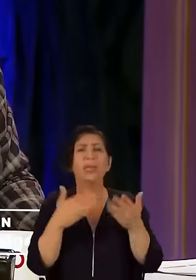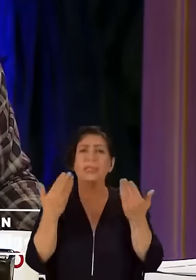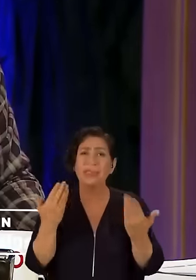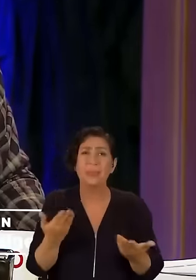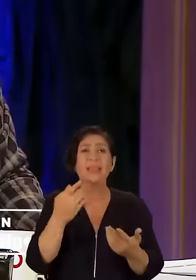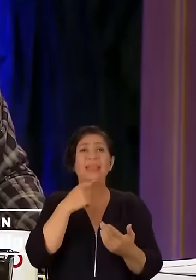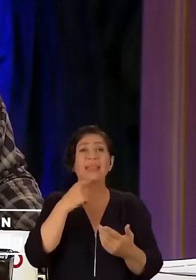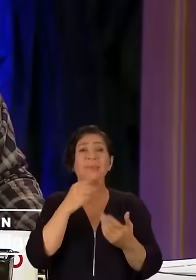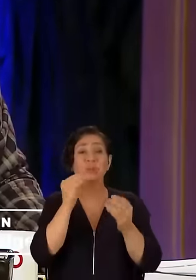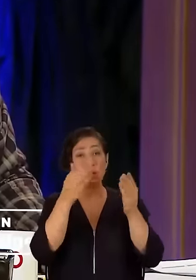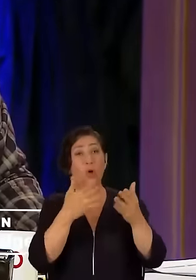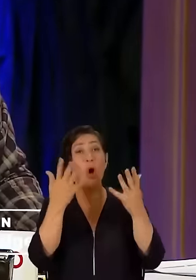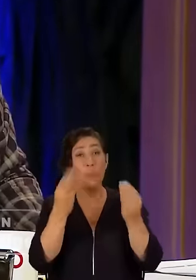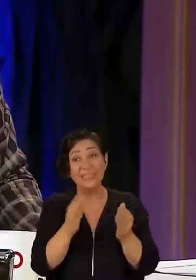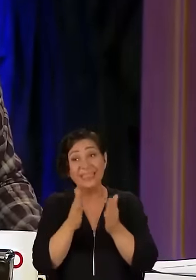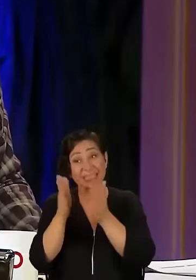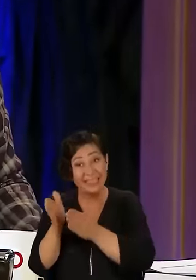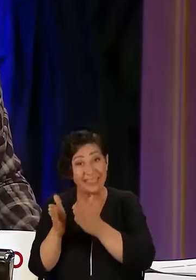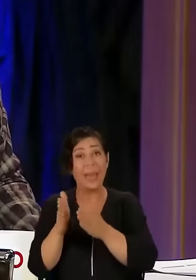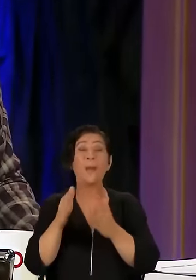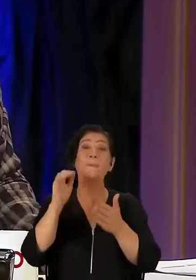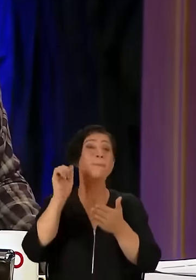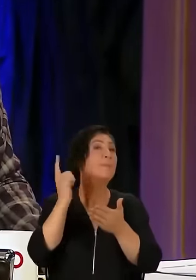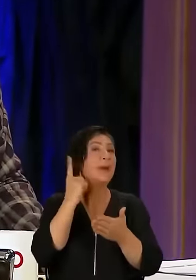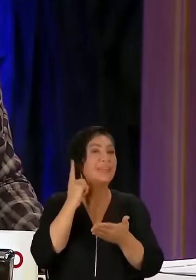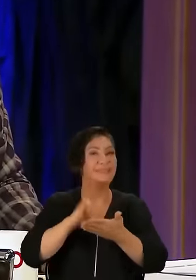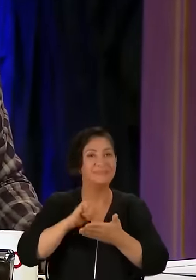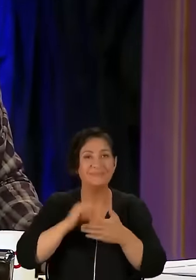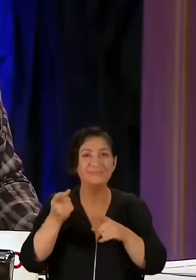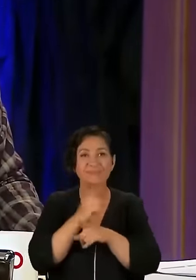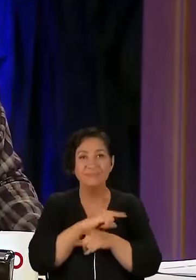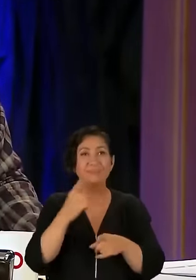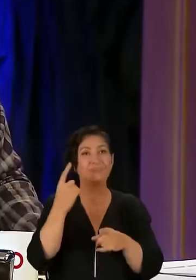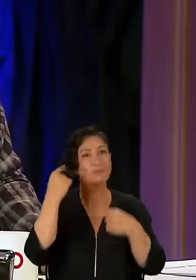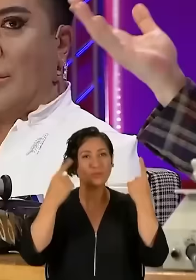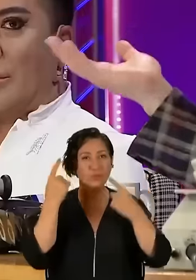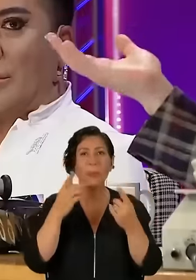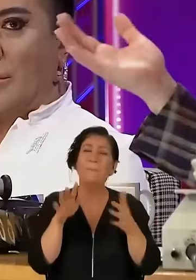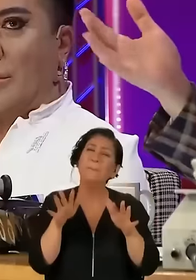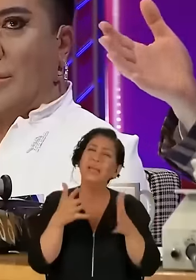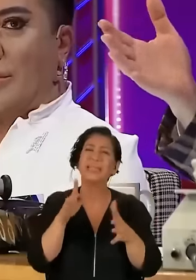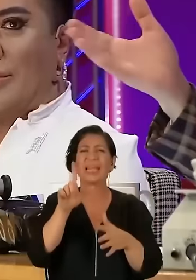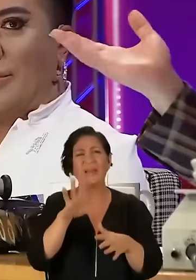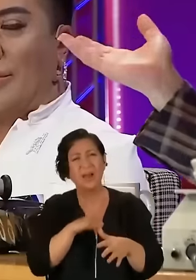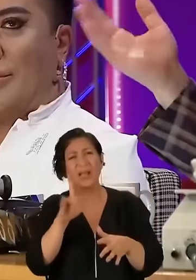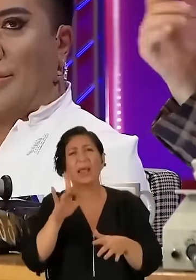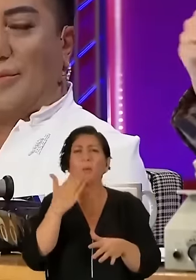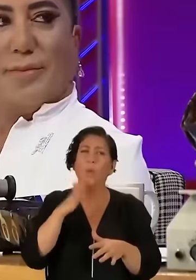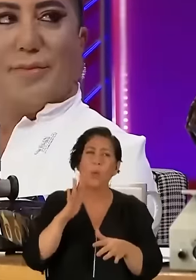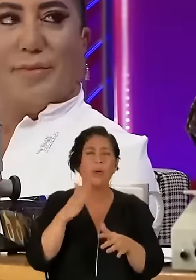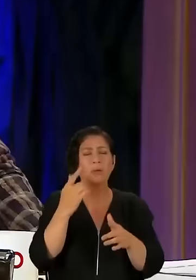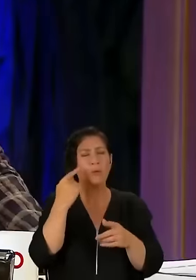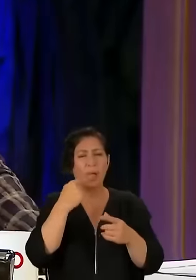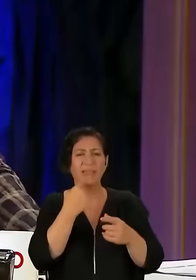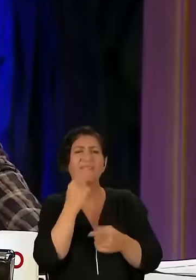tatlı bir çocuk olmanın yanı sıra bütün bu magazinsel şeylerden medet umuyor. Ve belki de gerek var gerek yok. Yargılamak